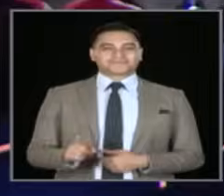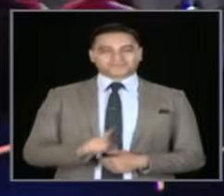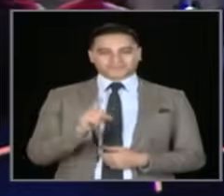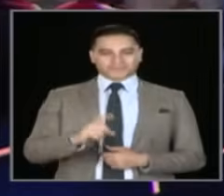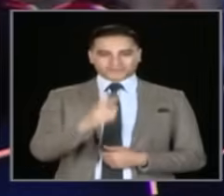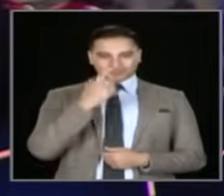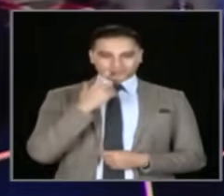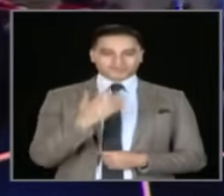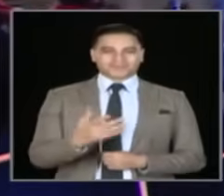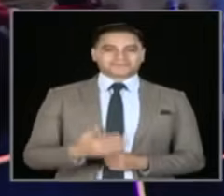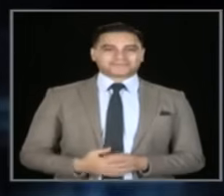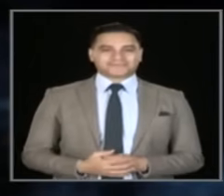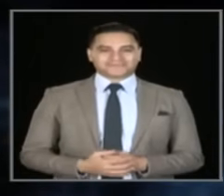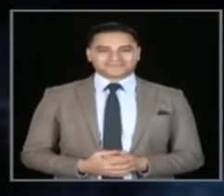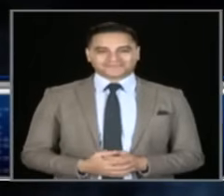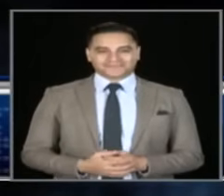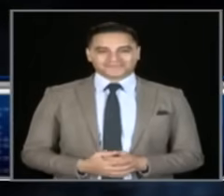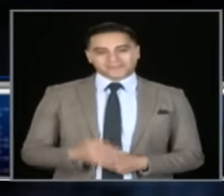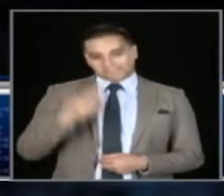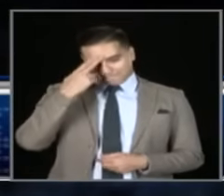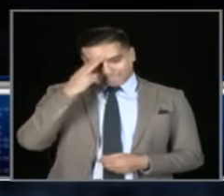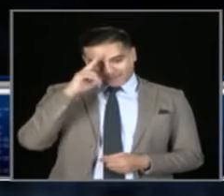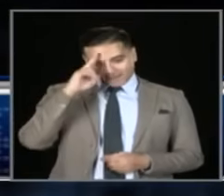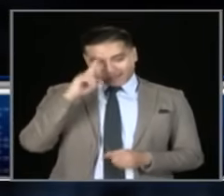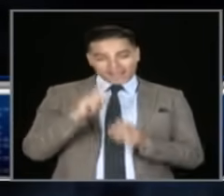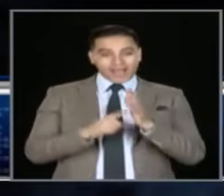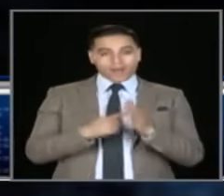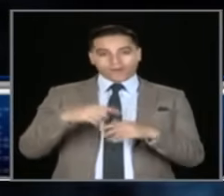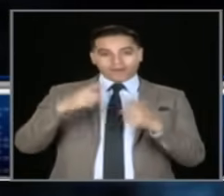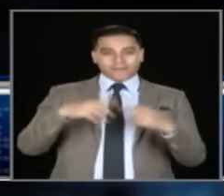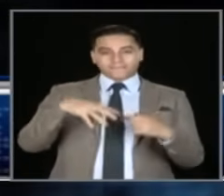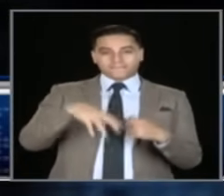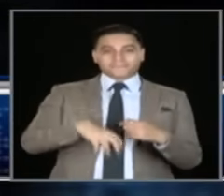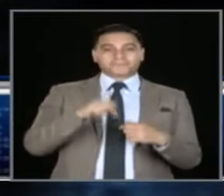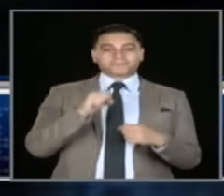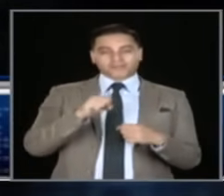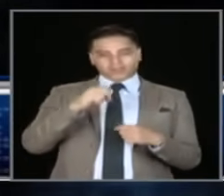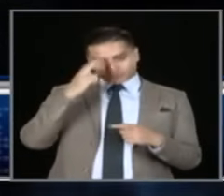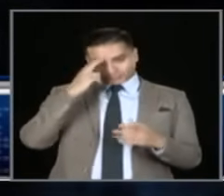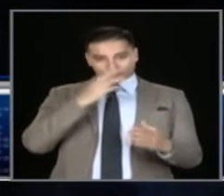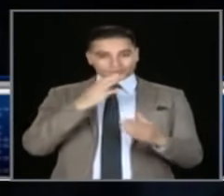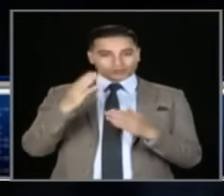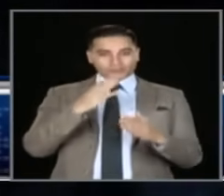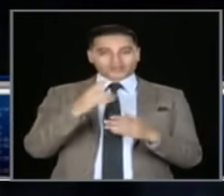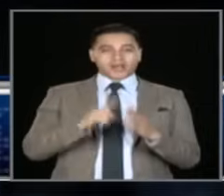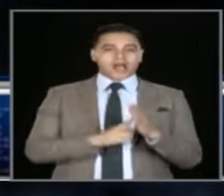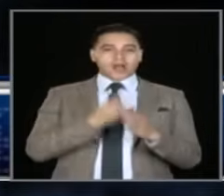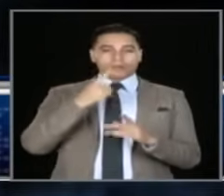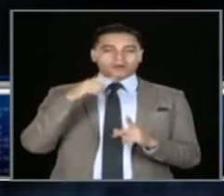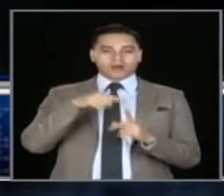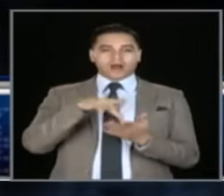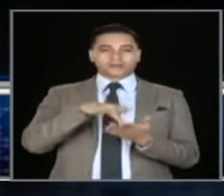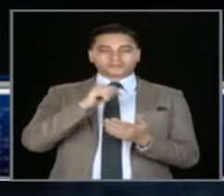والسؤال هو: ما هي أول مدينة سعودية تم اختيارها كعاصمة للثقافة